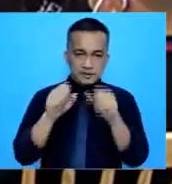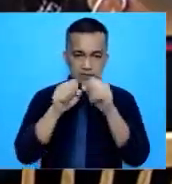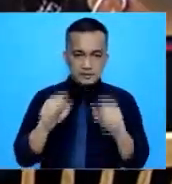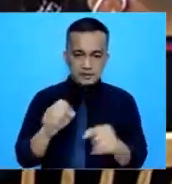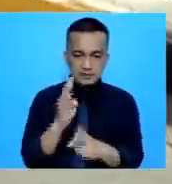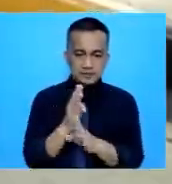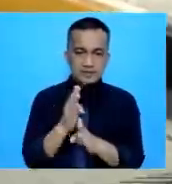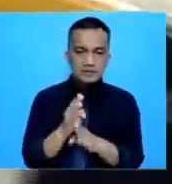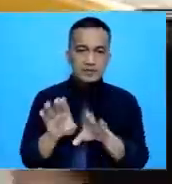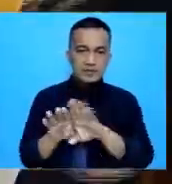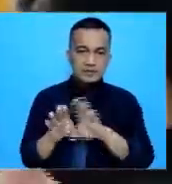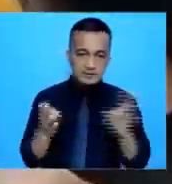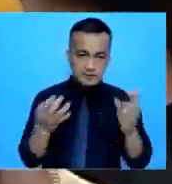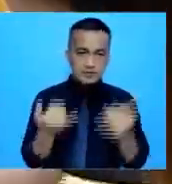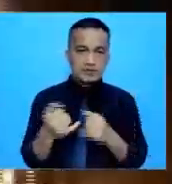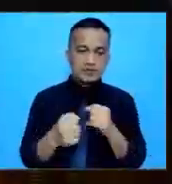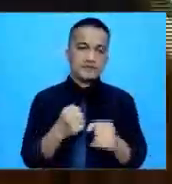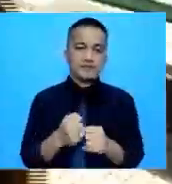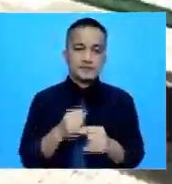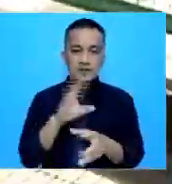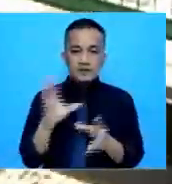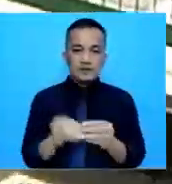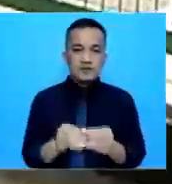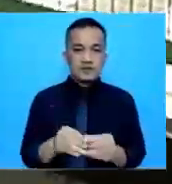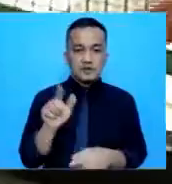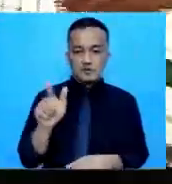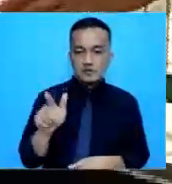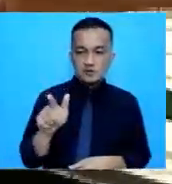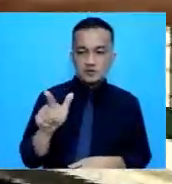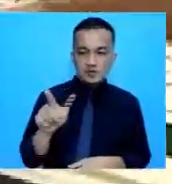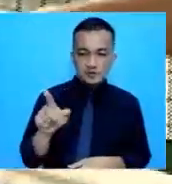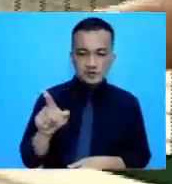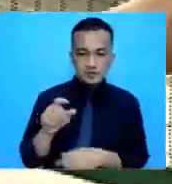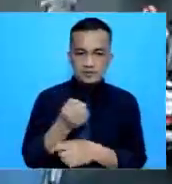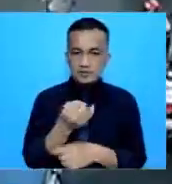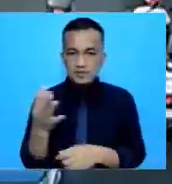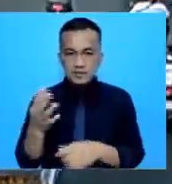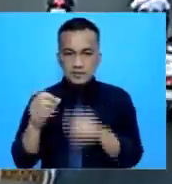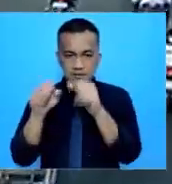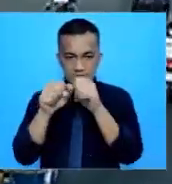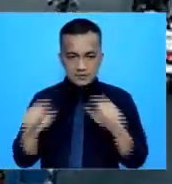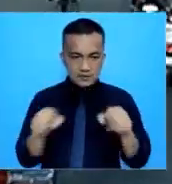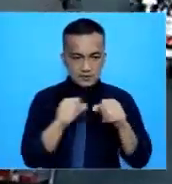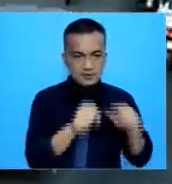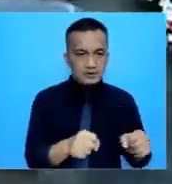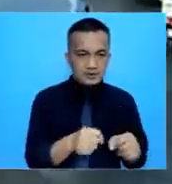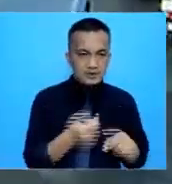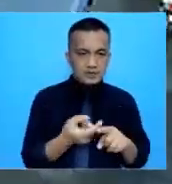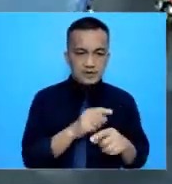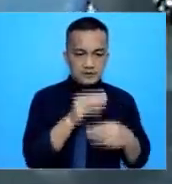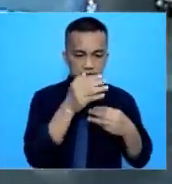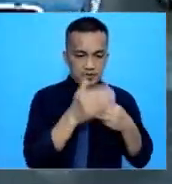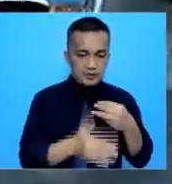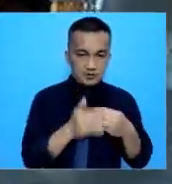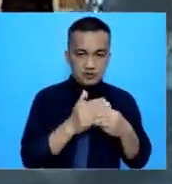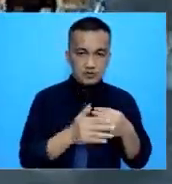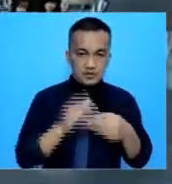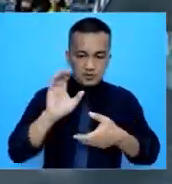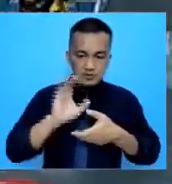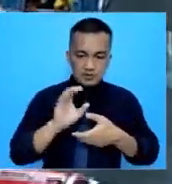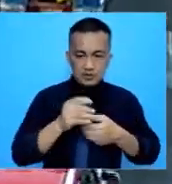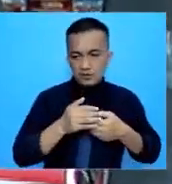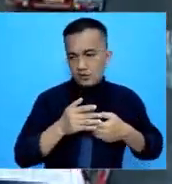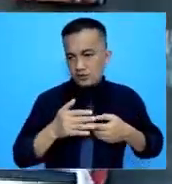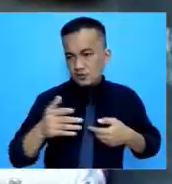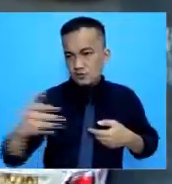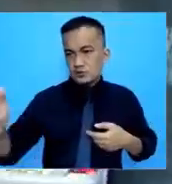binuksan ngayong taon. Kaya aabot na sa 21 ang kabuuang bilang ng mga istasyon. Mula sa Monumento sa Caloocan hanggang sa Parañaque